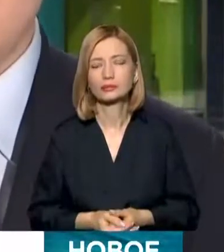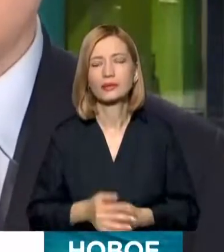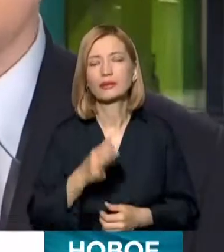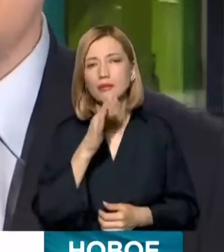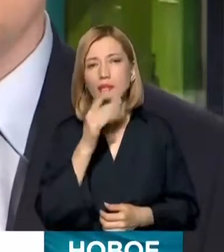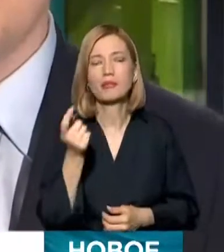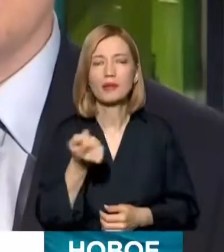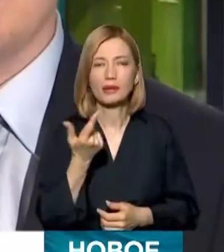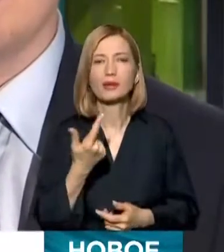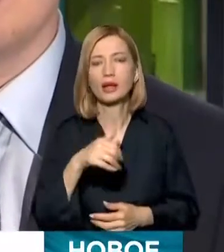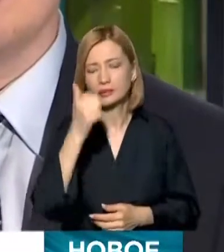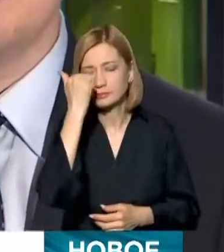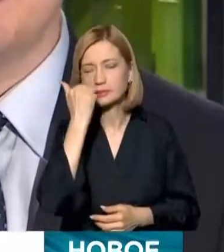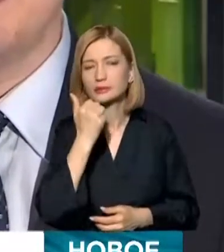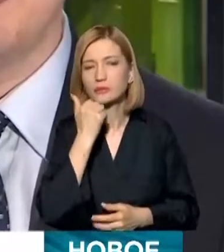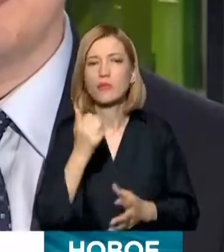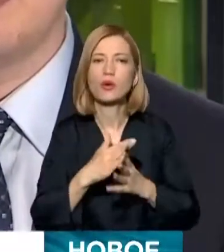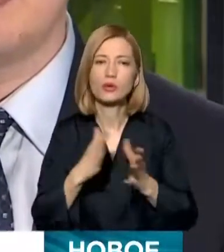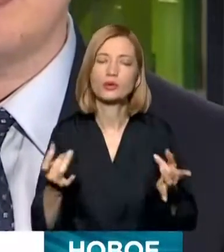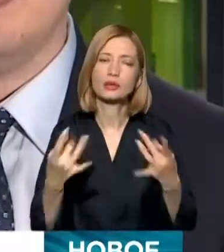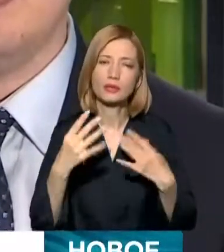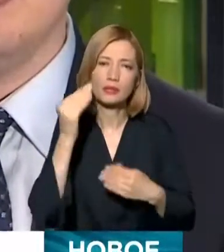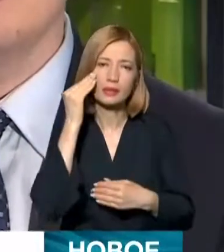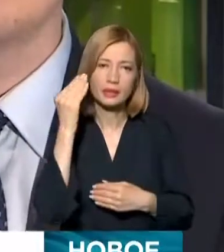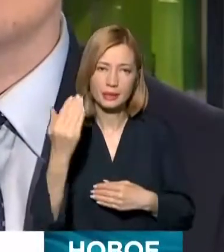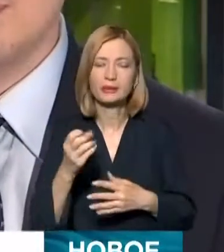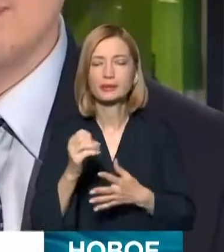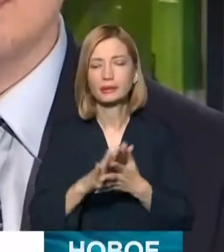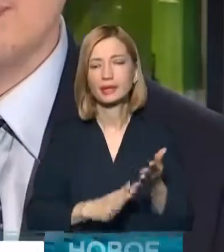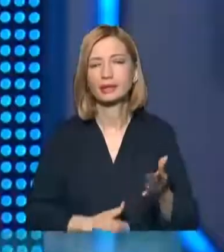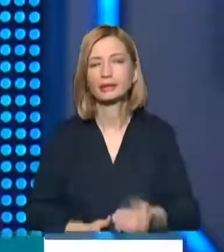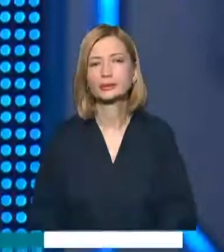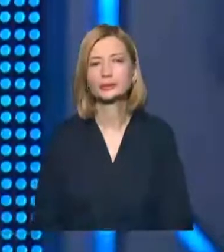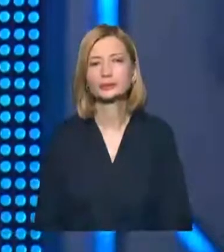мало. Алишер, да. Спасибо, да, что поделились своим мнением, а мы продолжим.